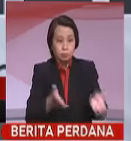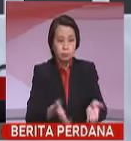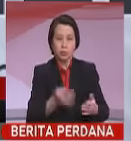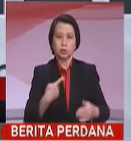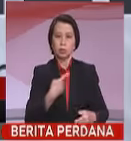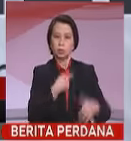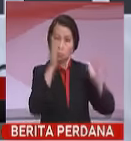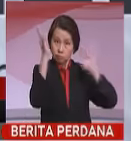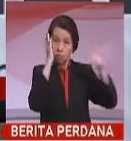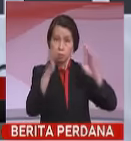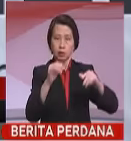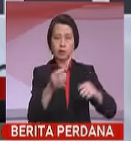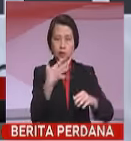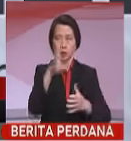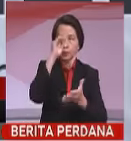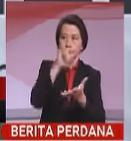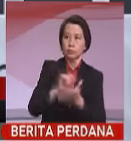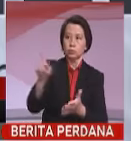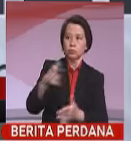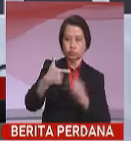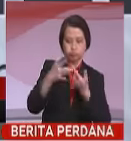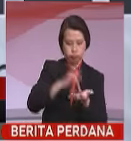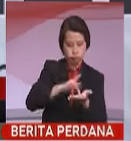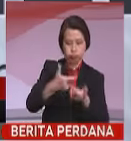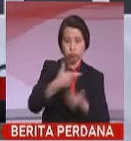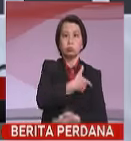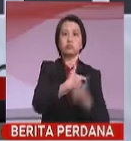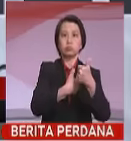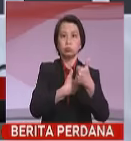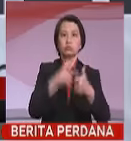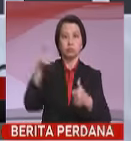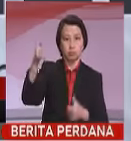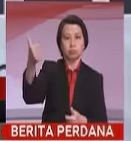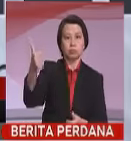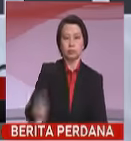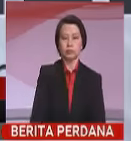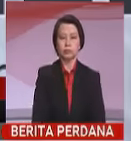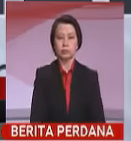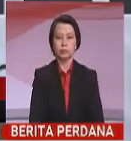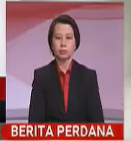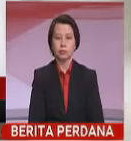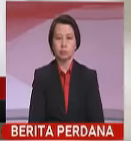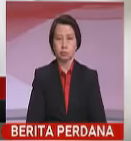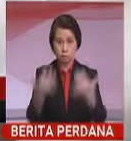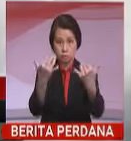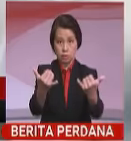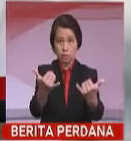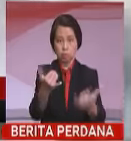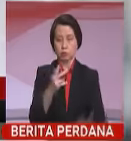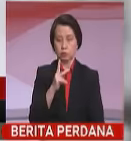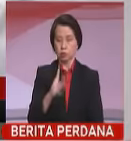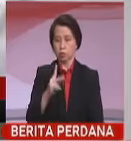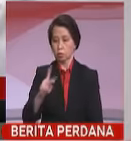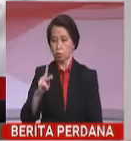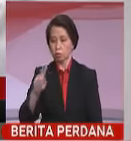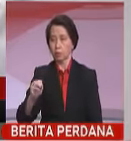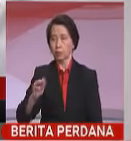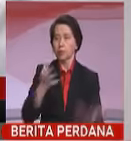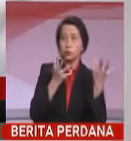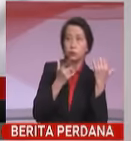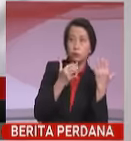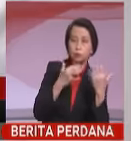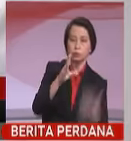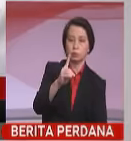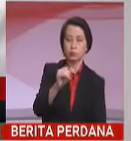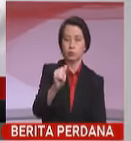lebih berkeyakinan untuk menggunakan vaksin tersebut. Ketika ini, Kementerian Kesihatan masih menunggu